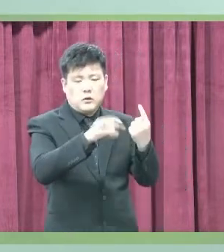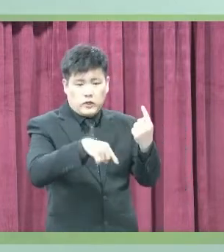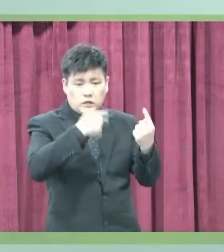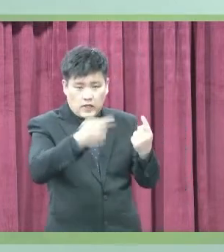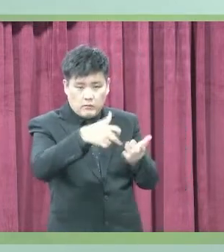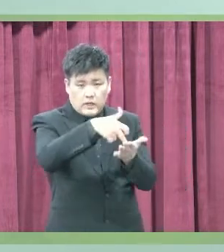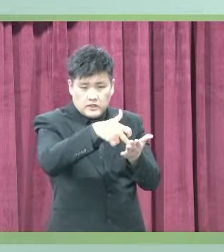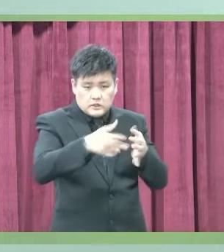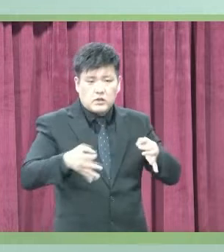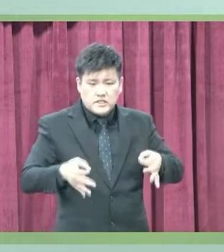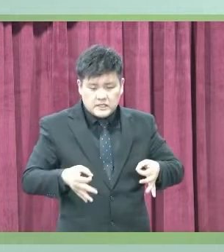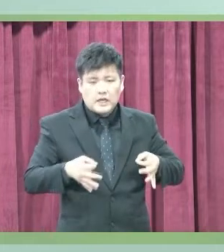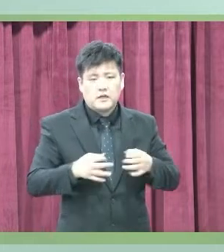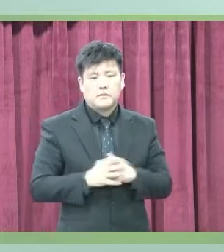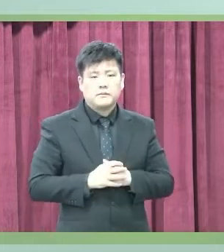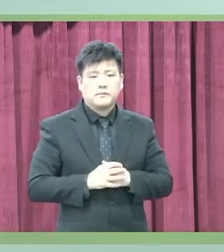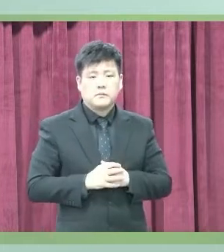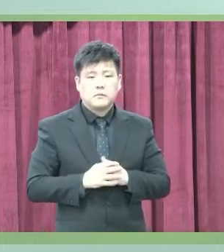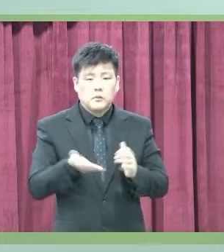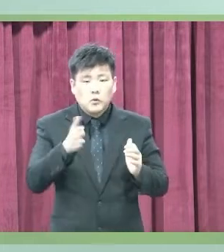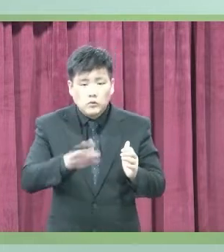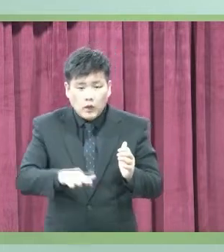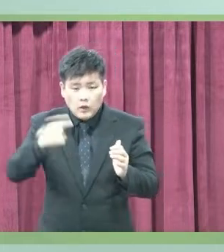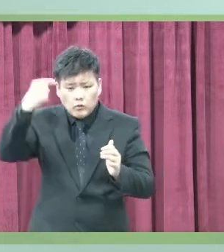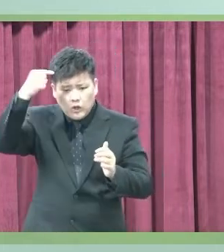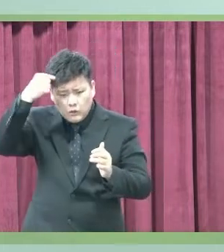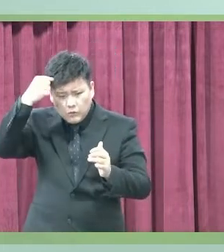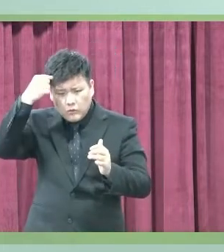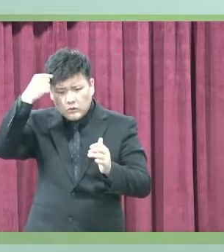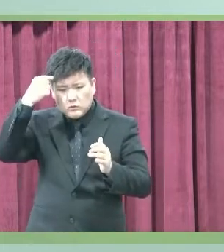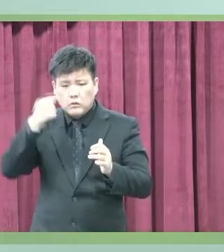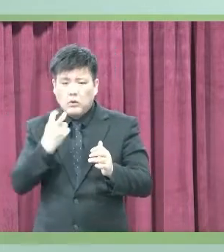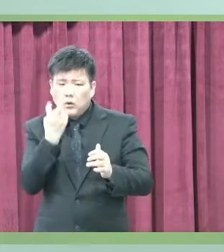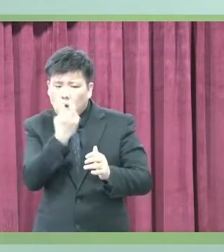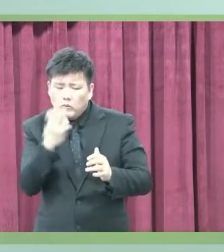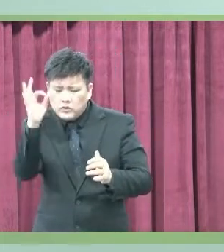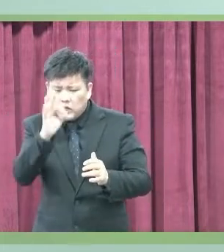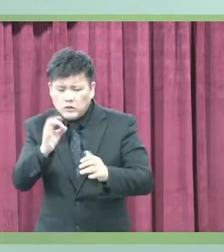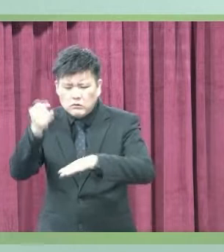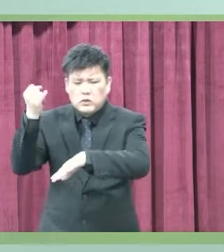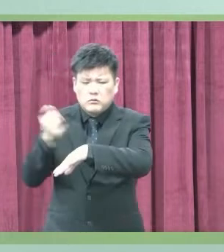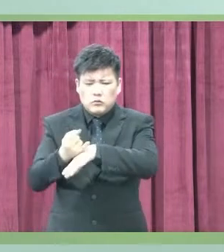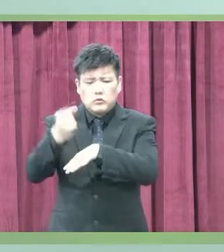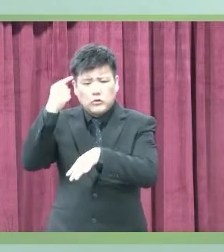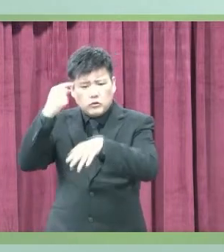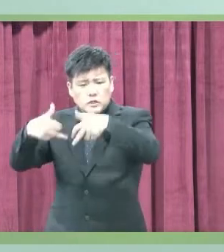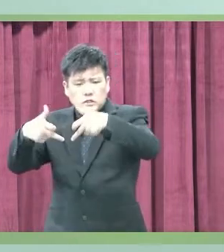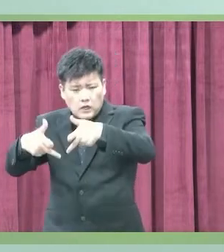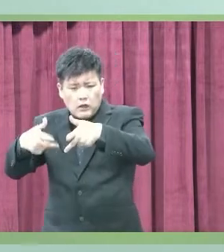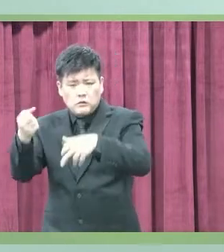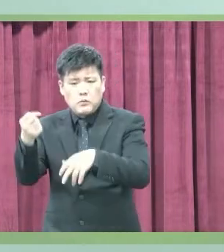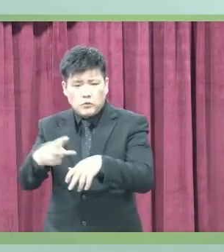지체장애, 심장장애 순이었습니다. 반면에 뇌병변에서 가장 낮은 수검률을 보였으며, 정신장애